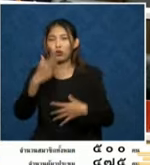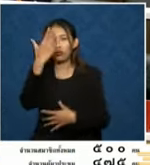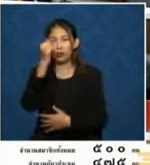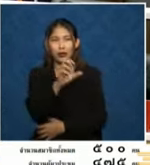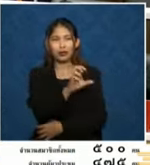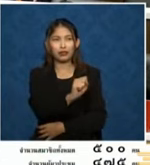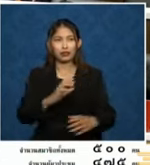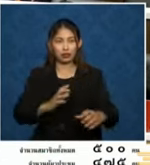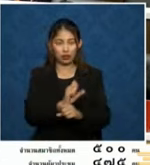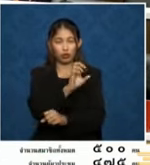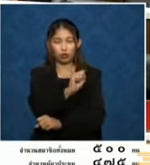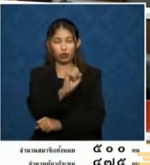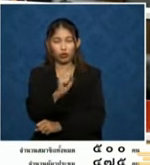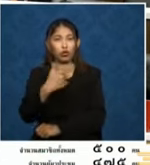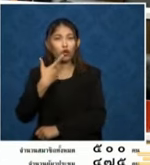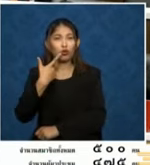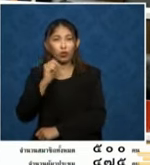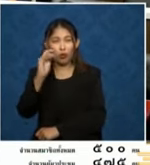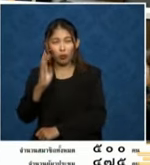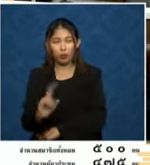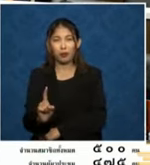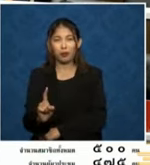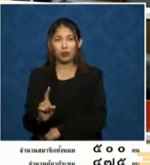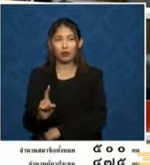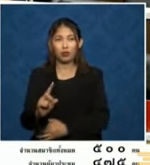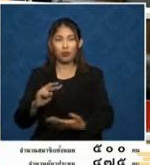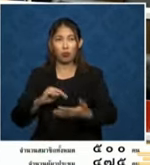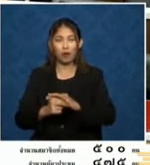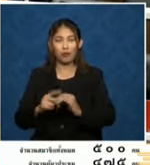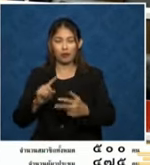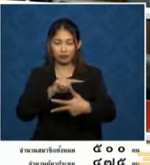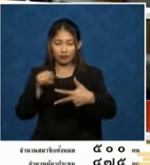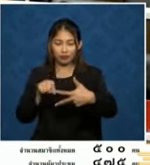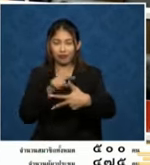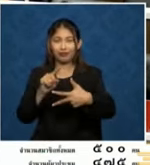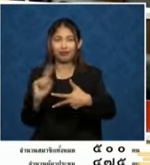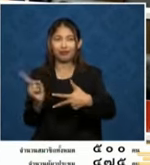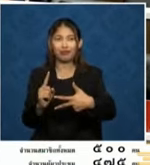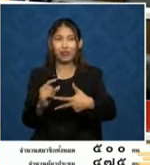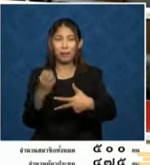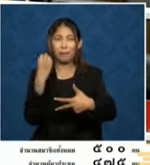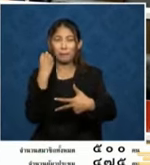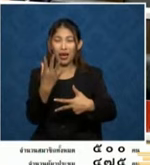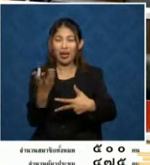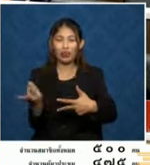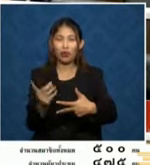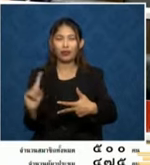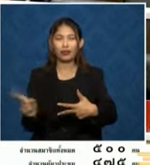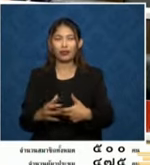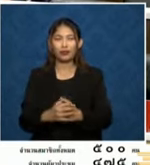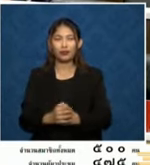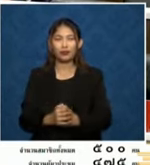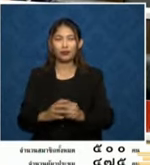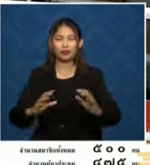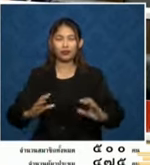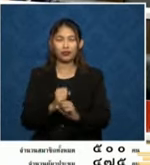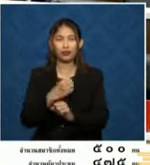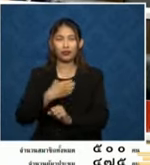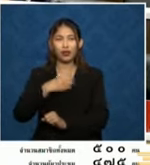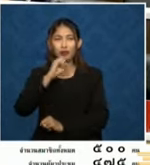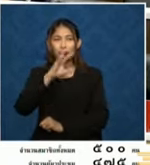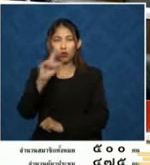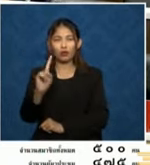าผู้แทนราษฎรตอบแบบสอบถามนี้คำตอบอะไรที่ได้เป็นตัวเลือกมากกว่ากันนะครับดังนั้นสิ่งที่ผมพยายาม